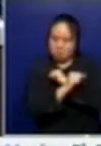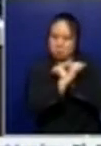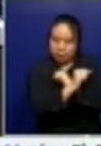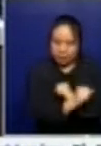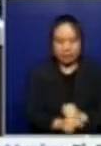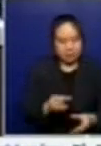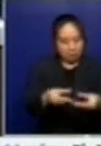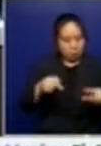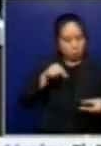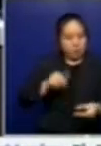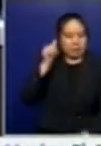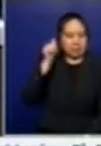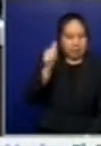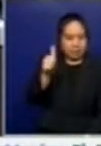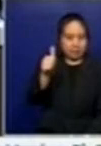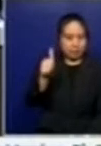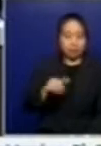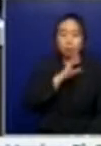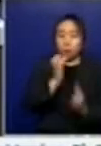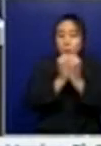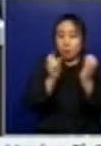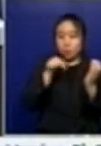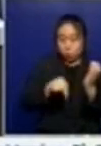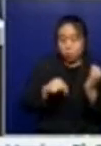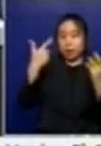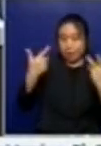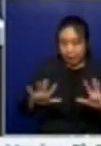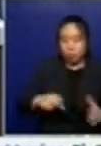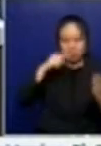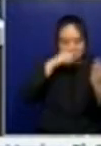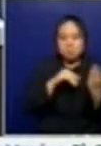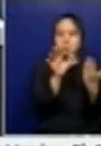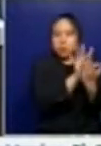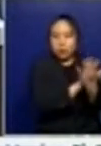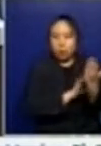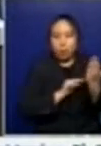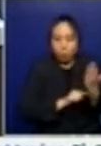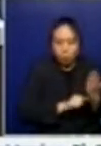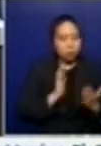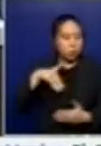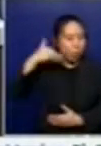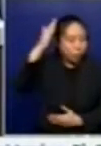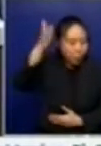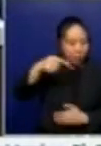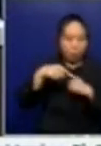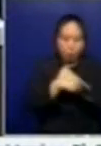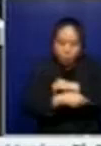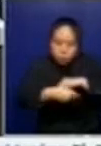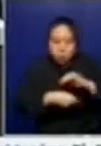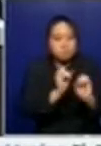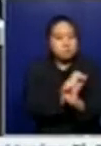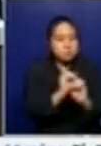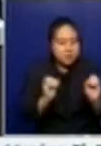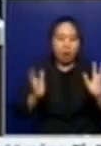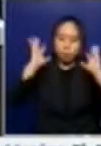นะครับเมื่อเป็นรัฐธรรมนูญแล้วนะครับประเทศชาตินะฮะจะมาปราศจากคอร์รัปชันอะไรต่างๆทำนองนั้นก็โฆษณ